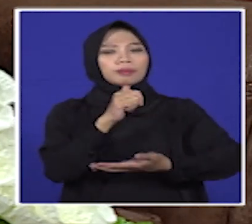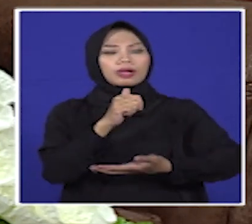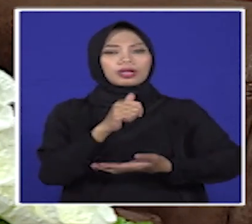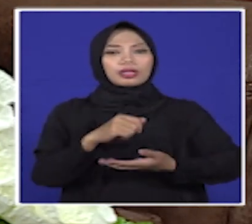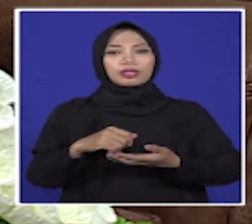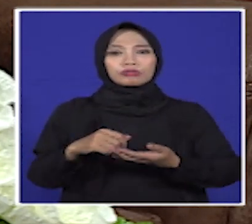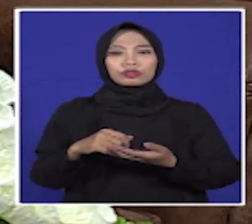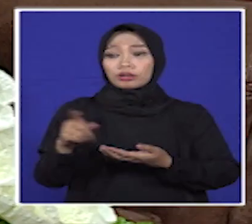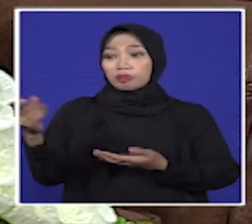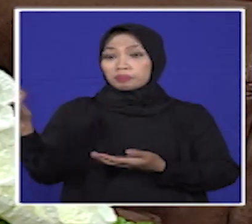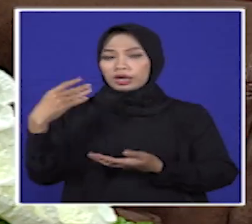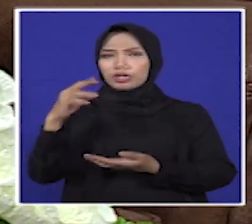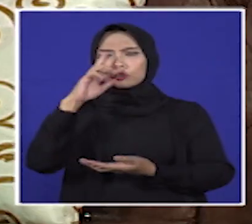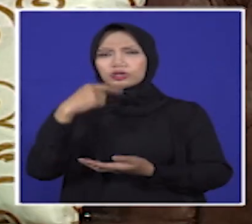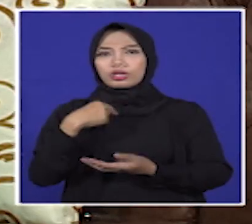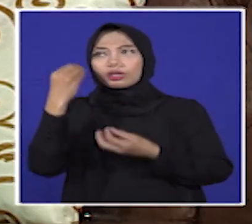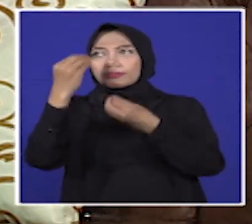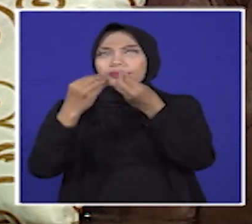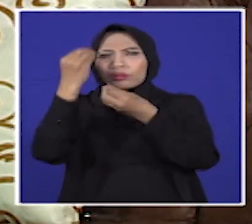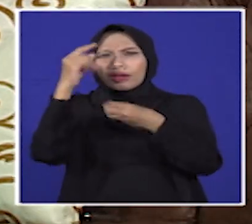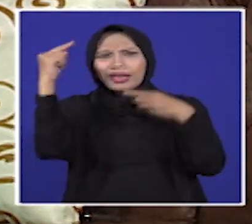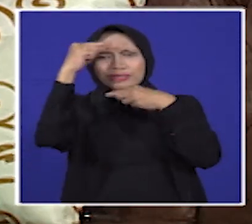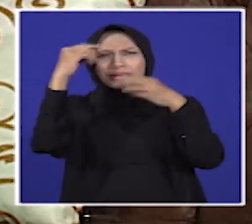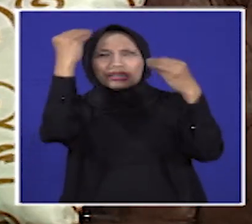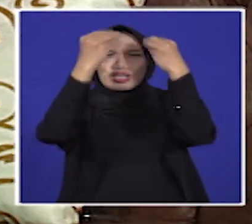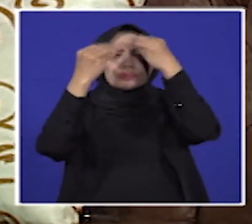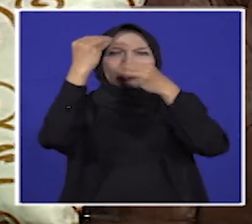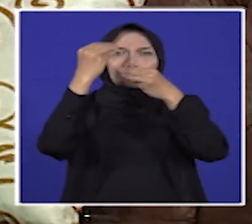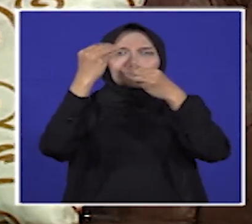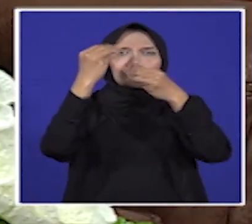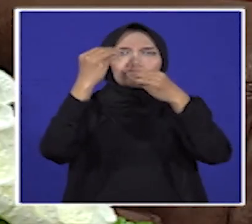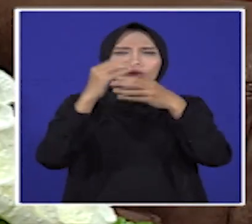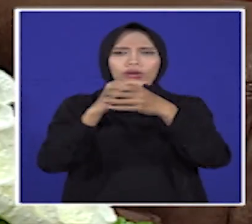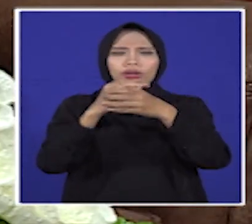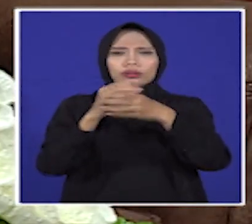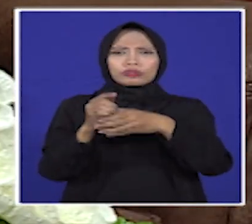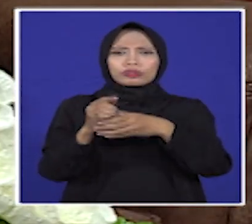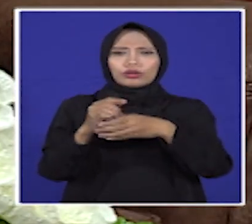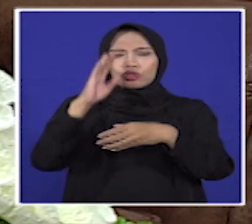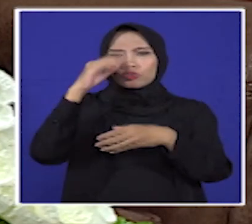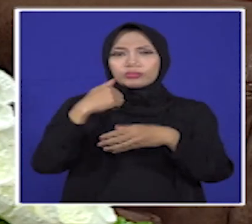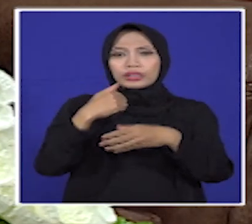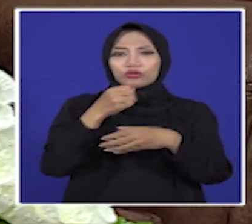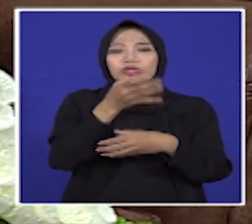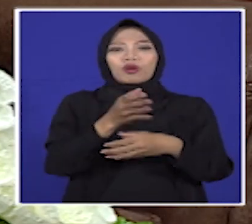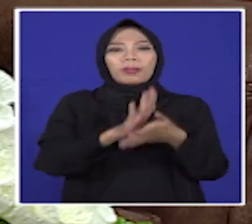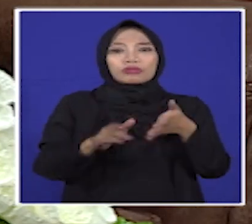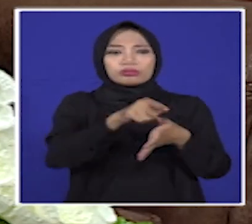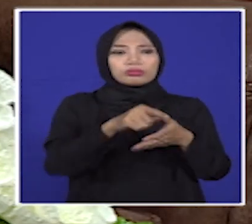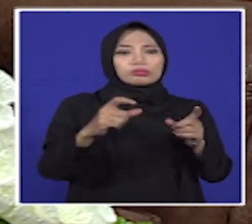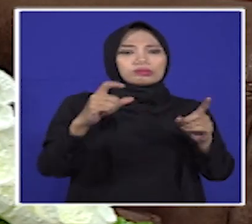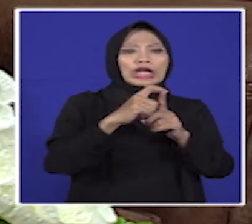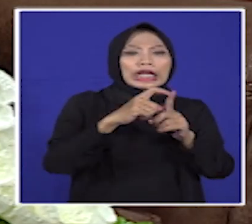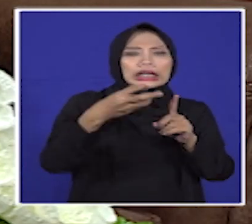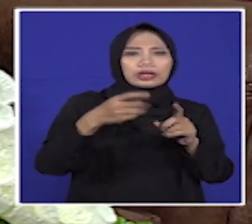suami saya. Gitu. Terus saya lihat juga ada wajahnya ada kemiripan sama suami saya. Oh dari situ ya, iya.